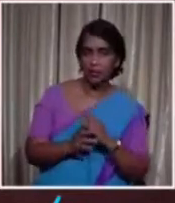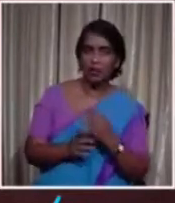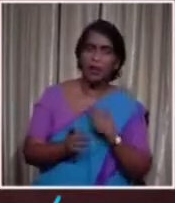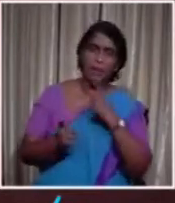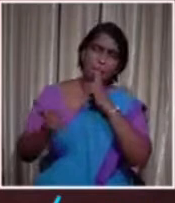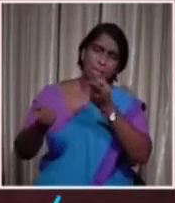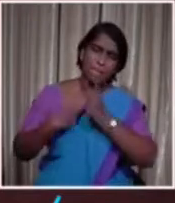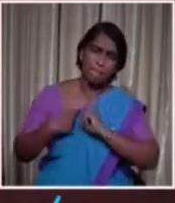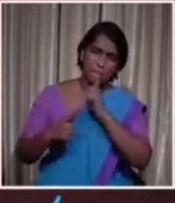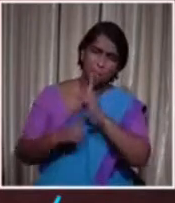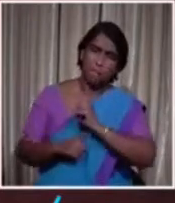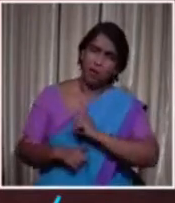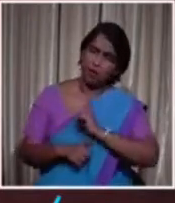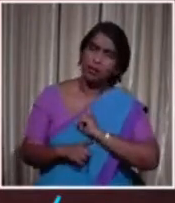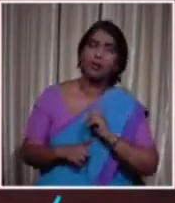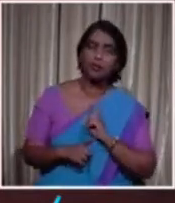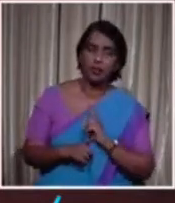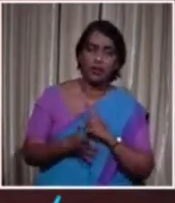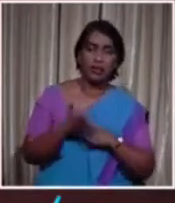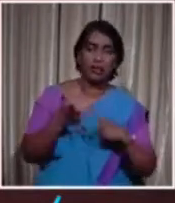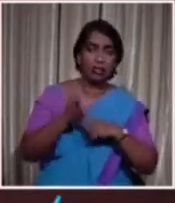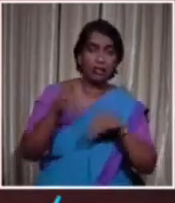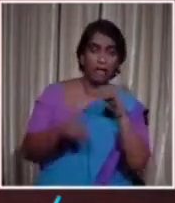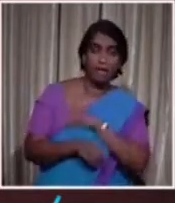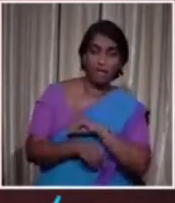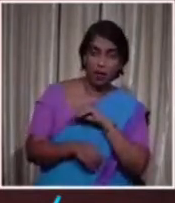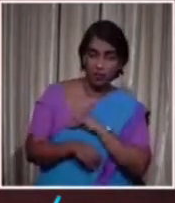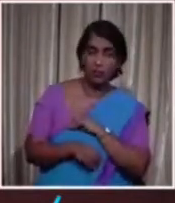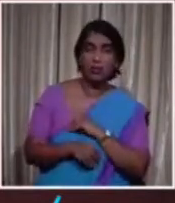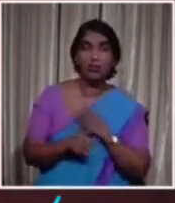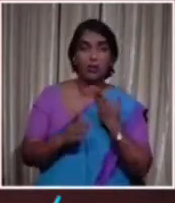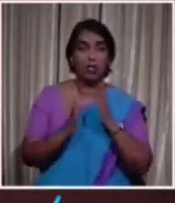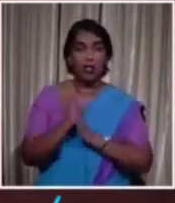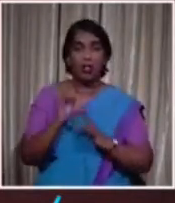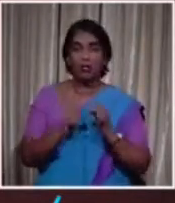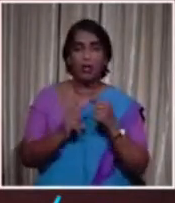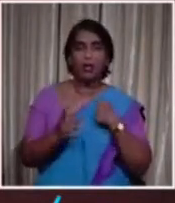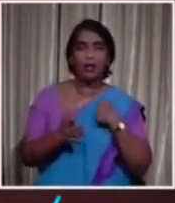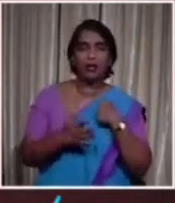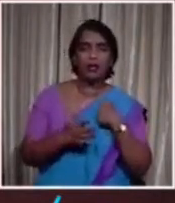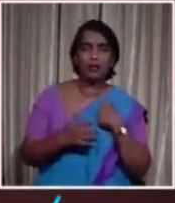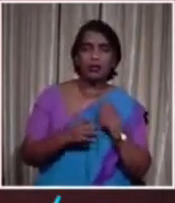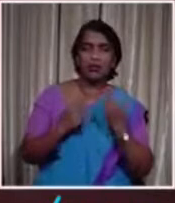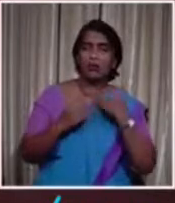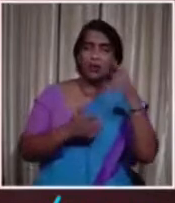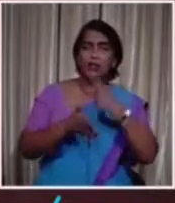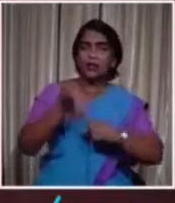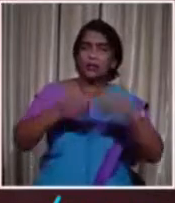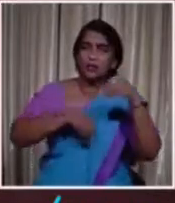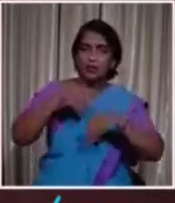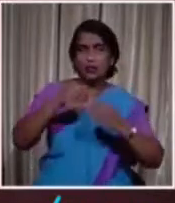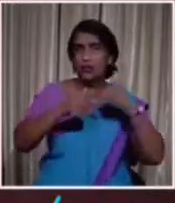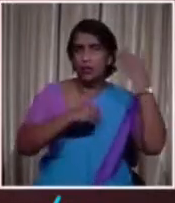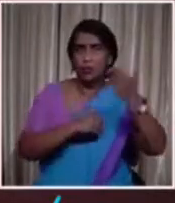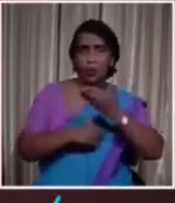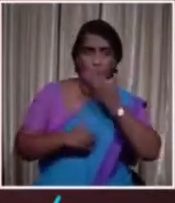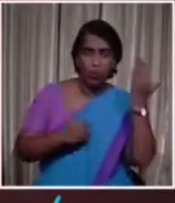යන්න බැනුන් ඇව්වා දේශපාලන වාසි ගන්න තනතුරු දා අපේ දේශපාලන ඊගාපාර සම්දිල්ලන්න පුළුවන් වෙයිද දන්නේ